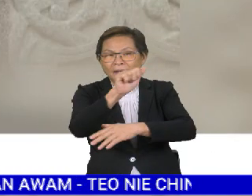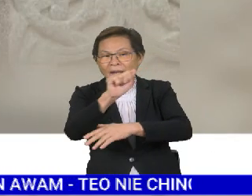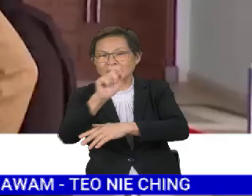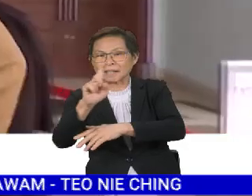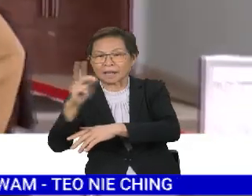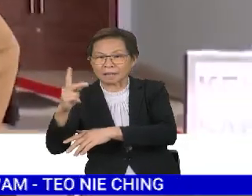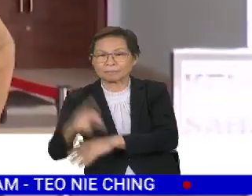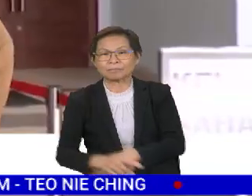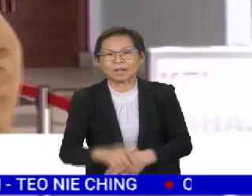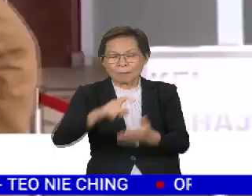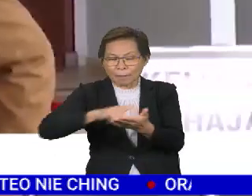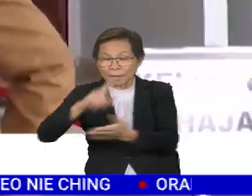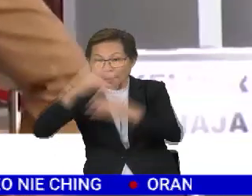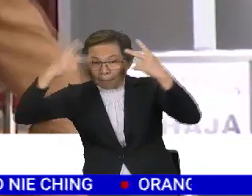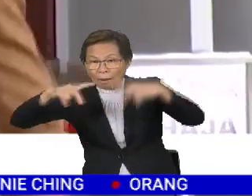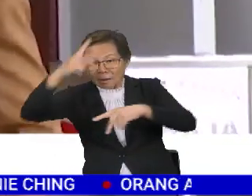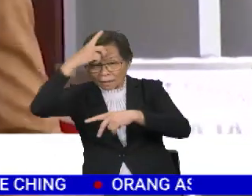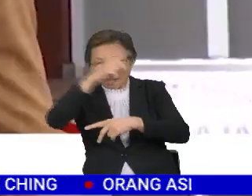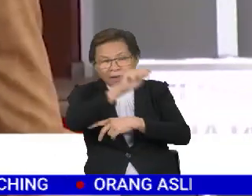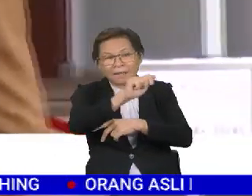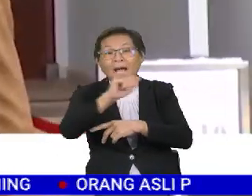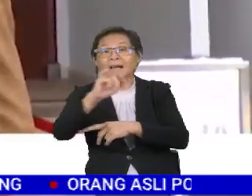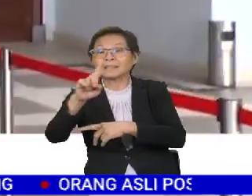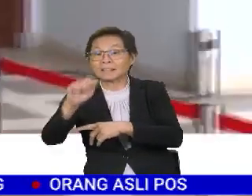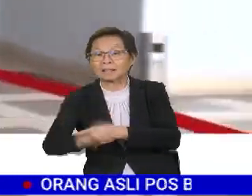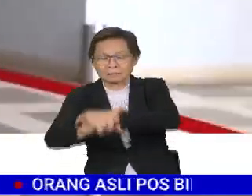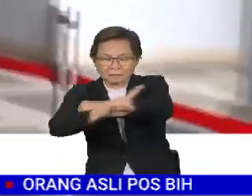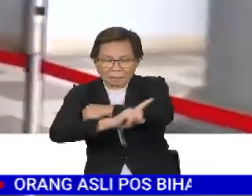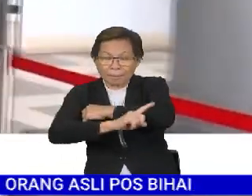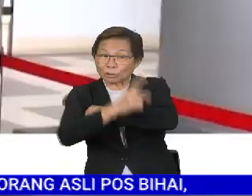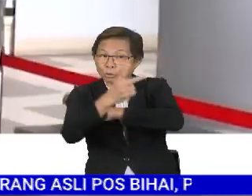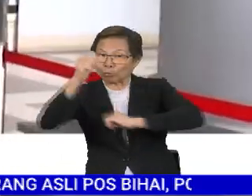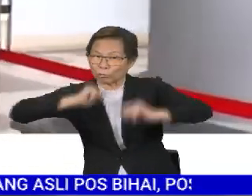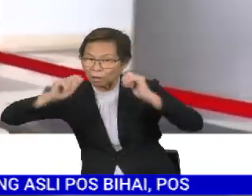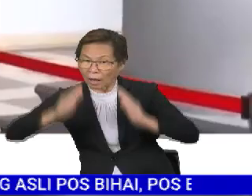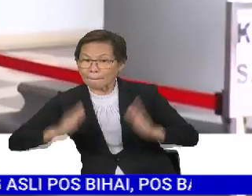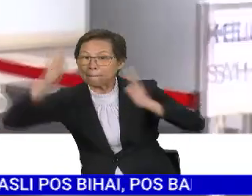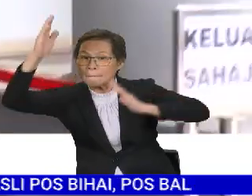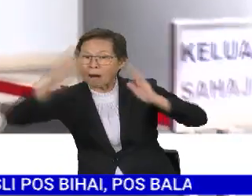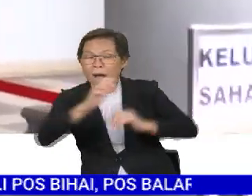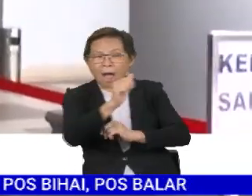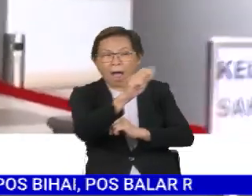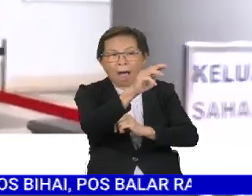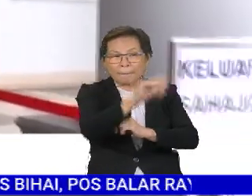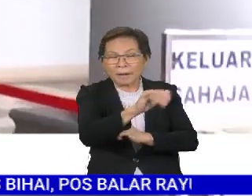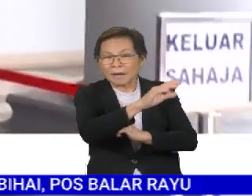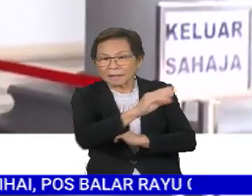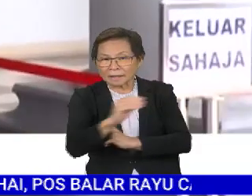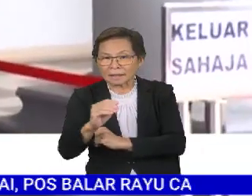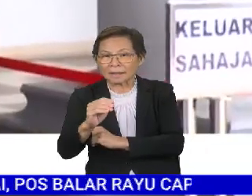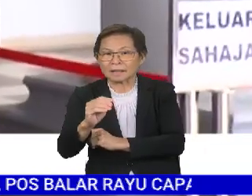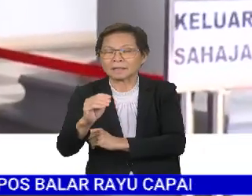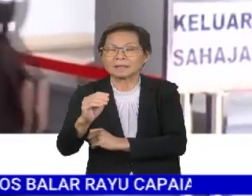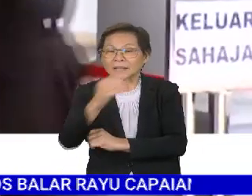kebangsaan. Penerbit dan pengarah Dato' A. Aida mengenakan saman terhadap 2 pelakon tanah air, Emilia Henderson dan Idris